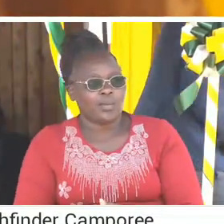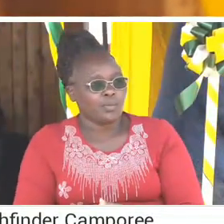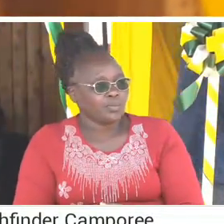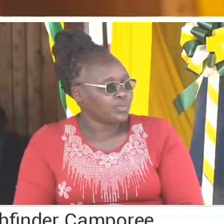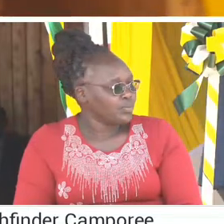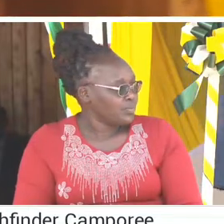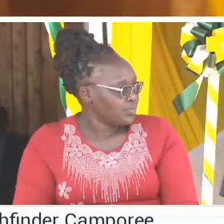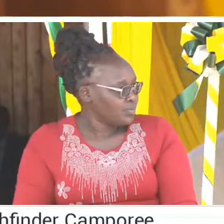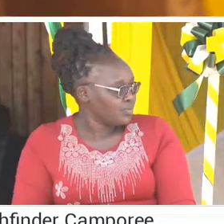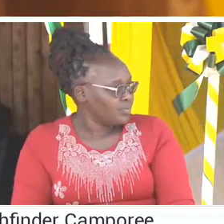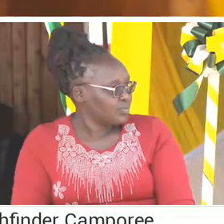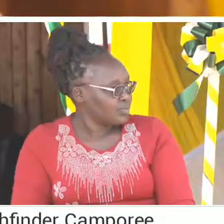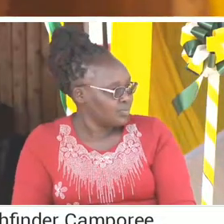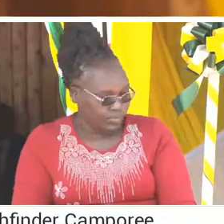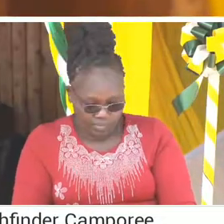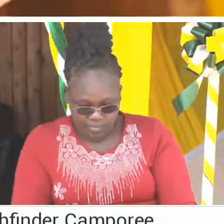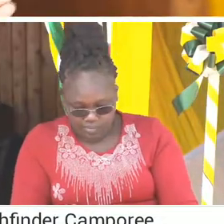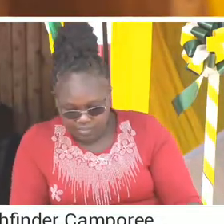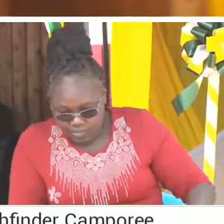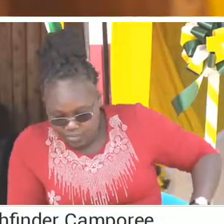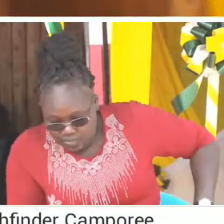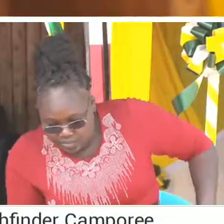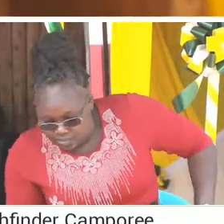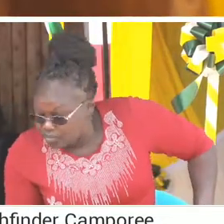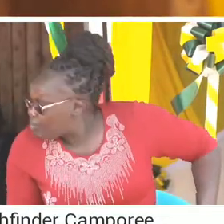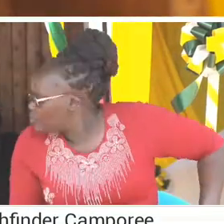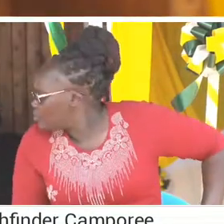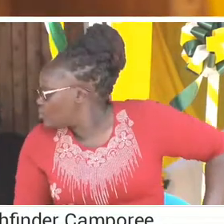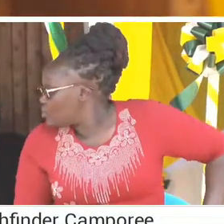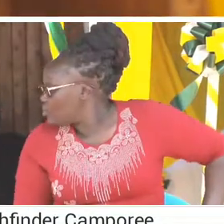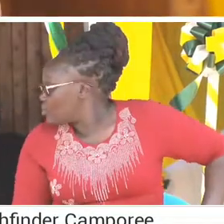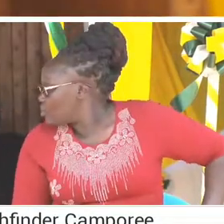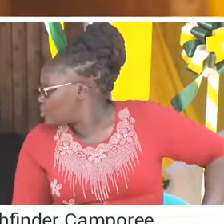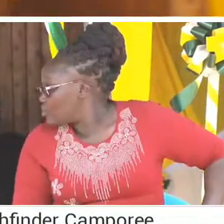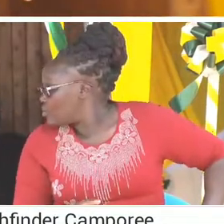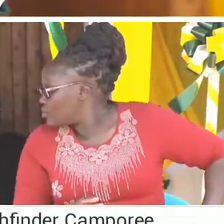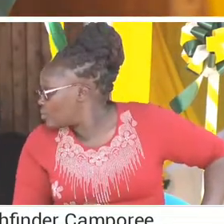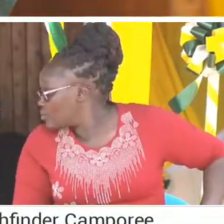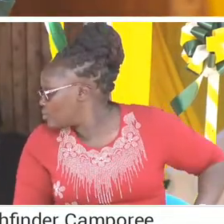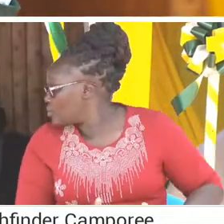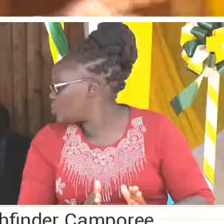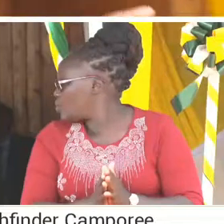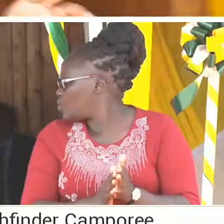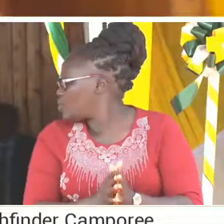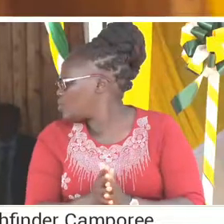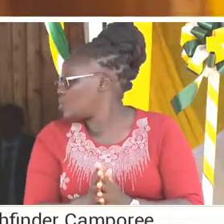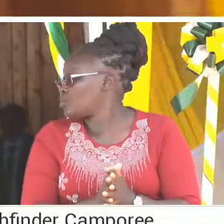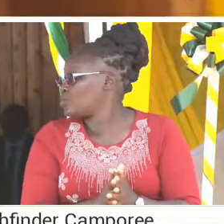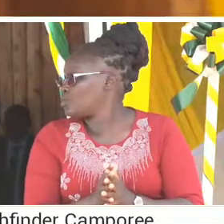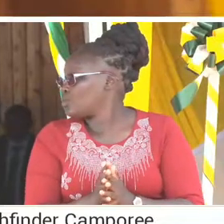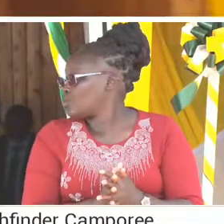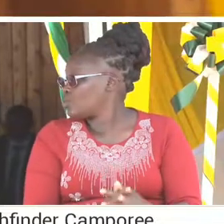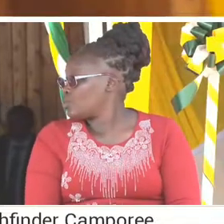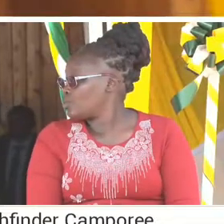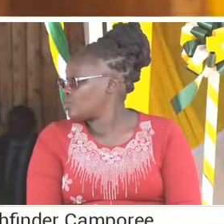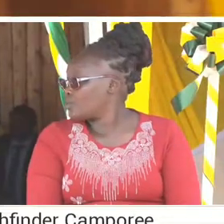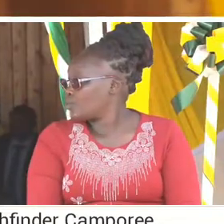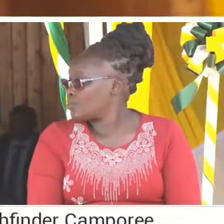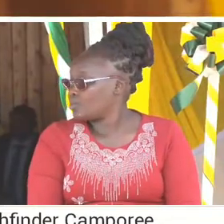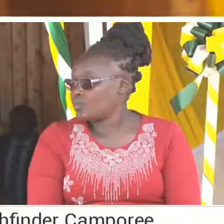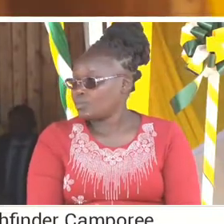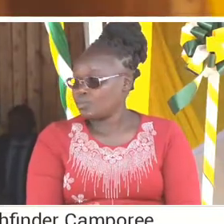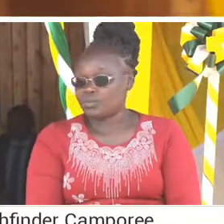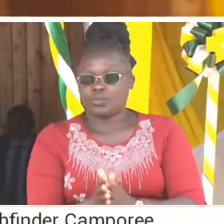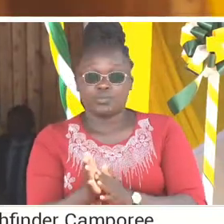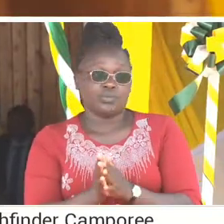Rift Valley Field na tuna steering committee ambao waliongoza Camporee hii. Ili